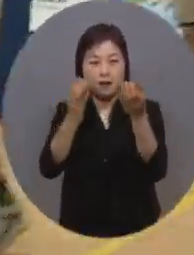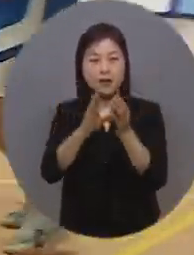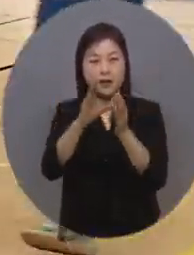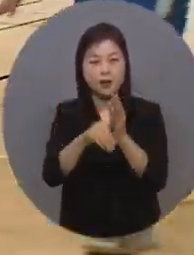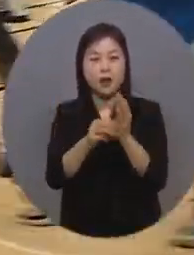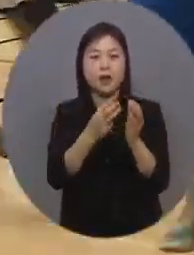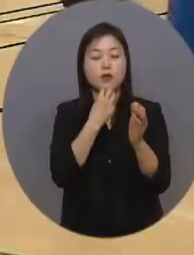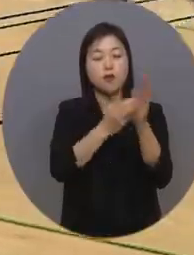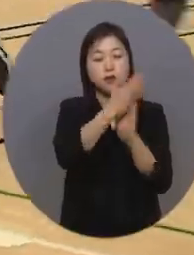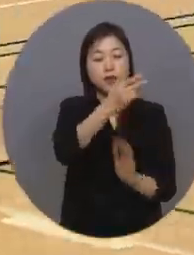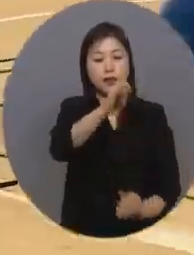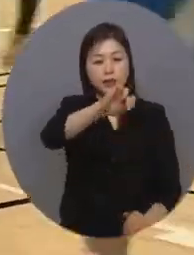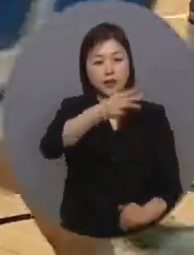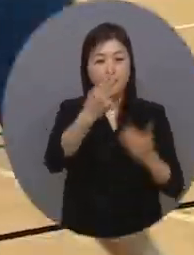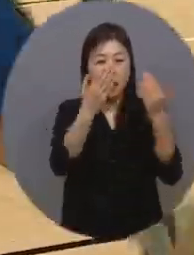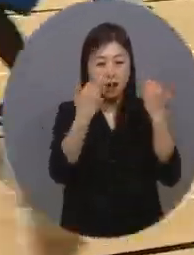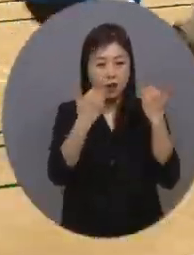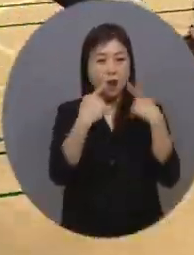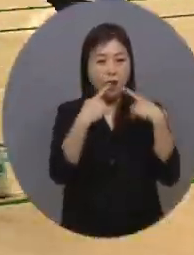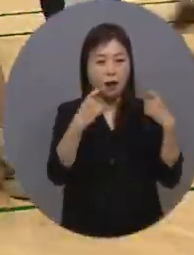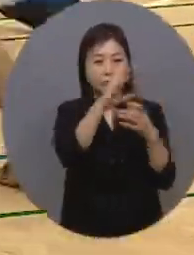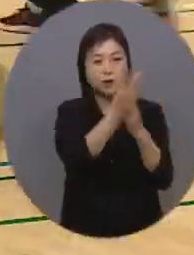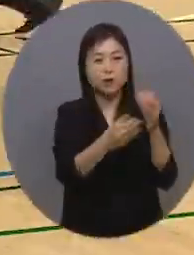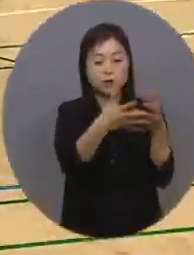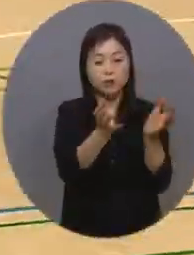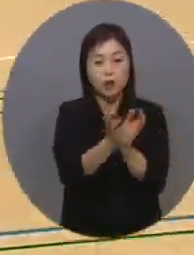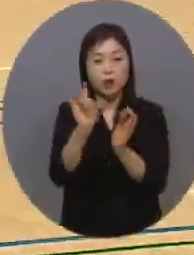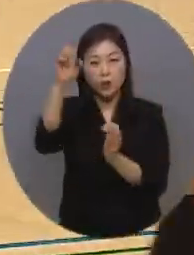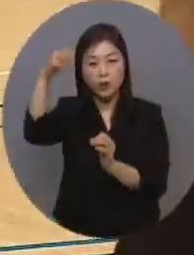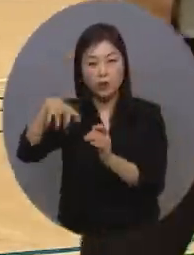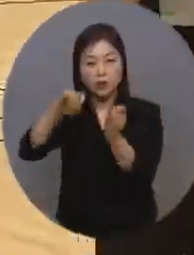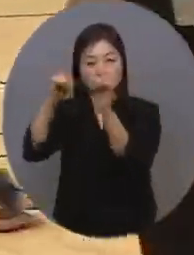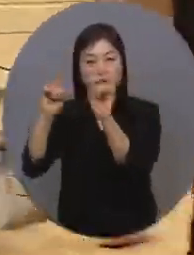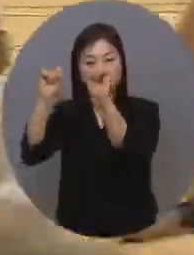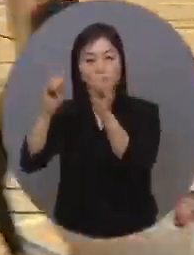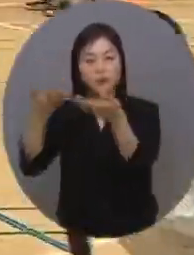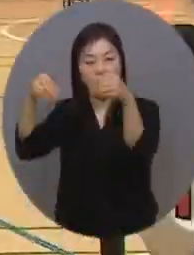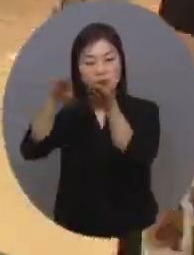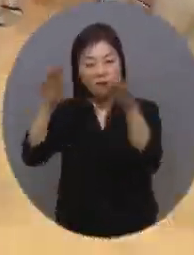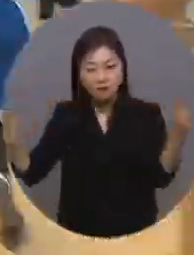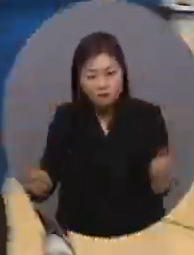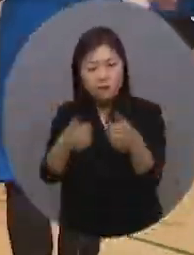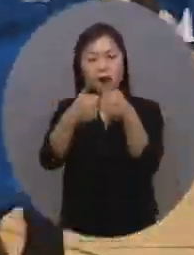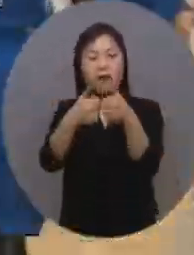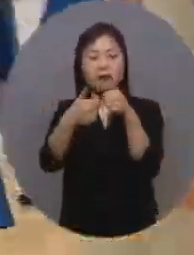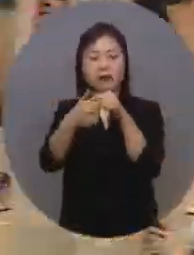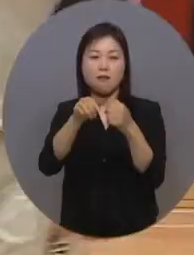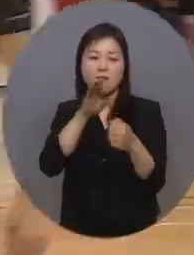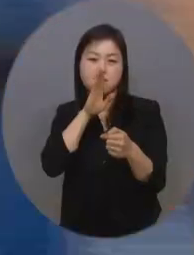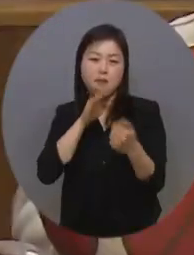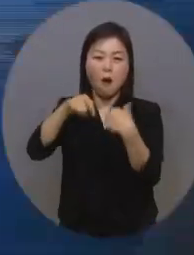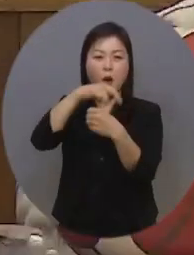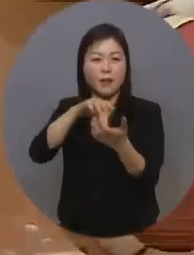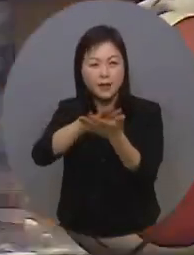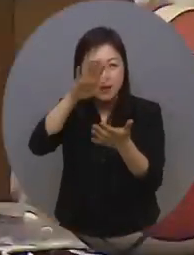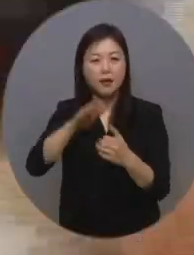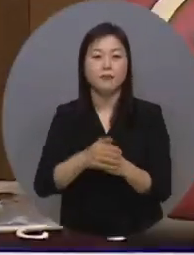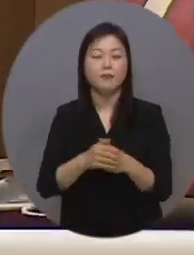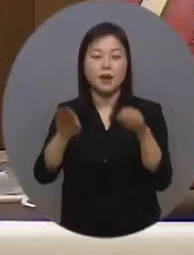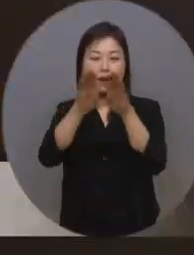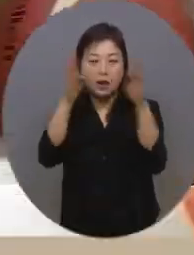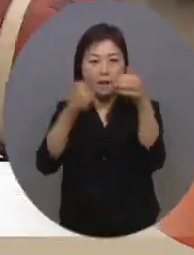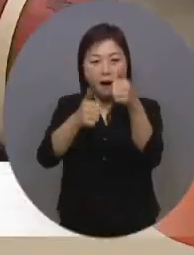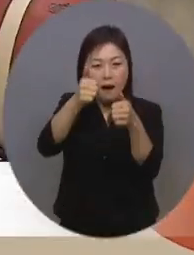서울시 다니엘학교 한강농구단과 고양시 재활스포츠센터가 맞붙으며 열기를 더했습니다. 개막전에서는